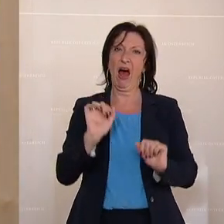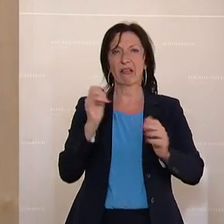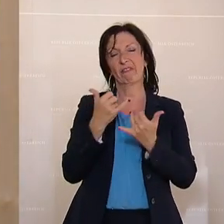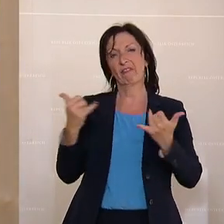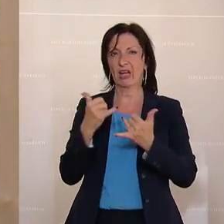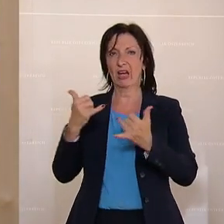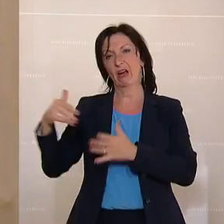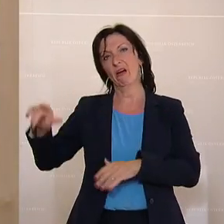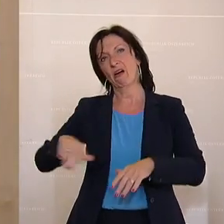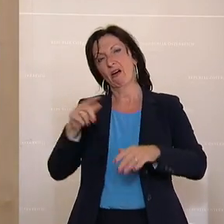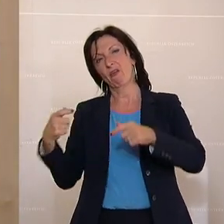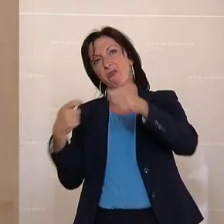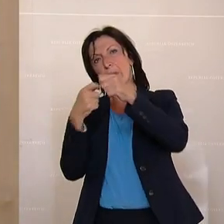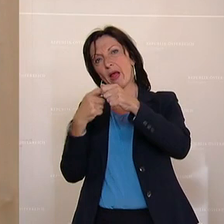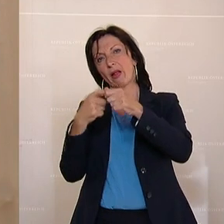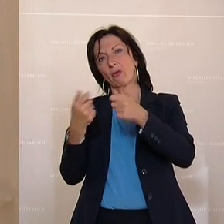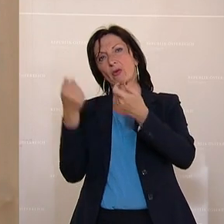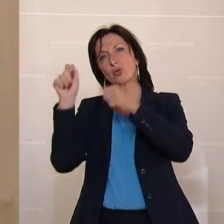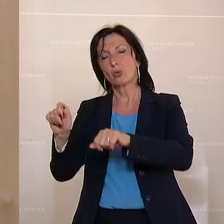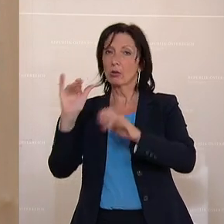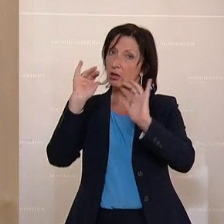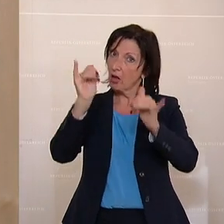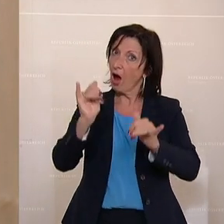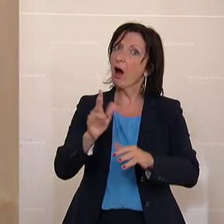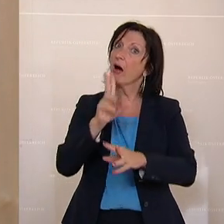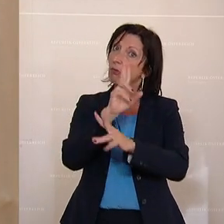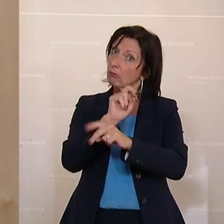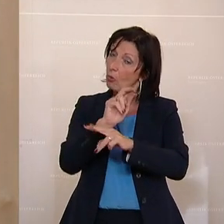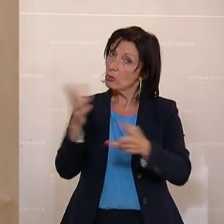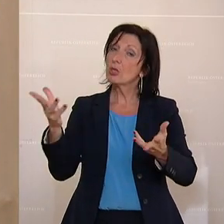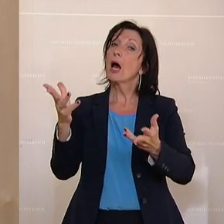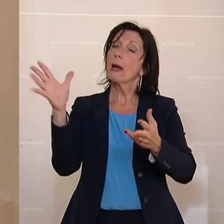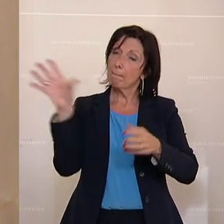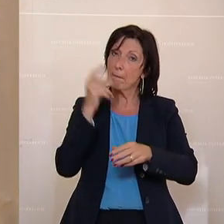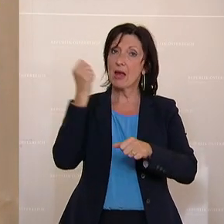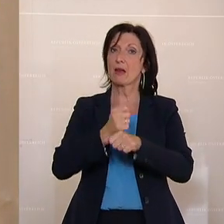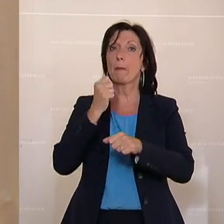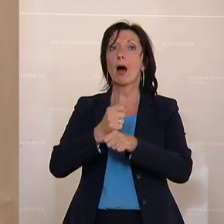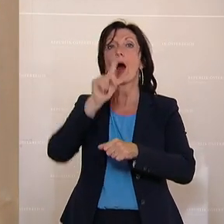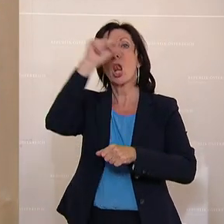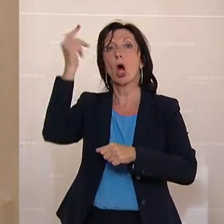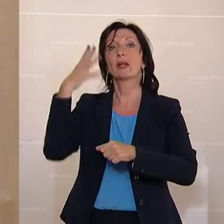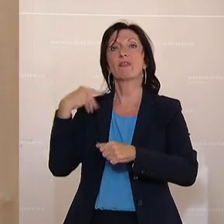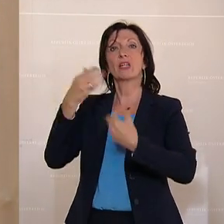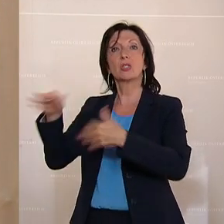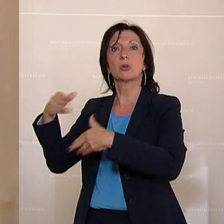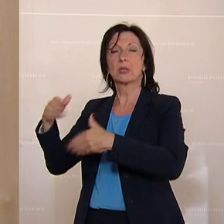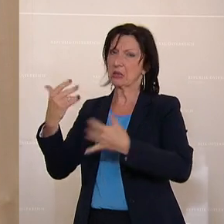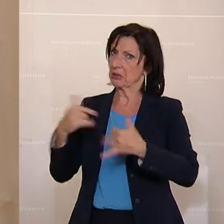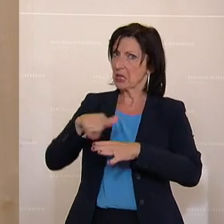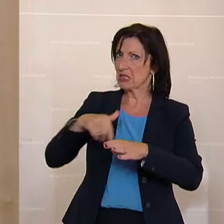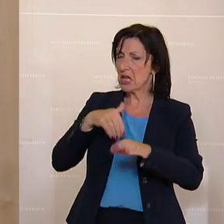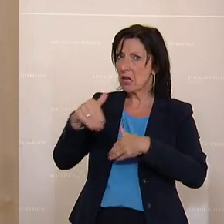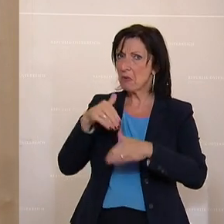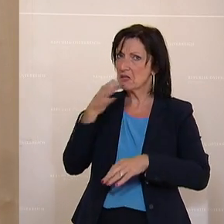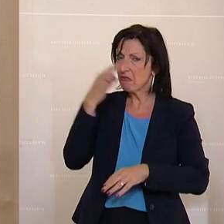geschlossen. Und ja, Österreich macht mit bei den illegalen Pushbacks. Ich würde gerne dem Herrn Innenminister heute die Frage stellen, ob Gesetze nicht